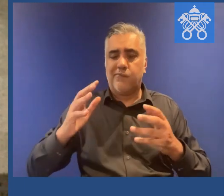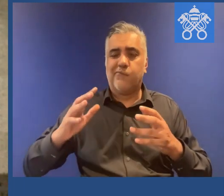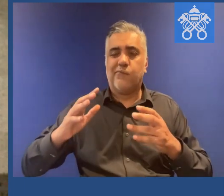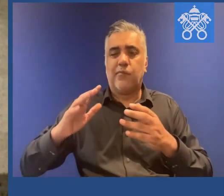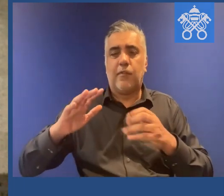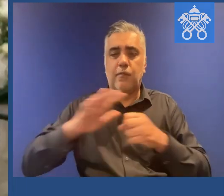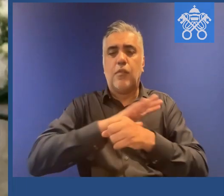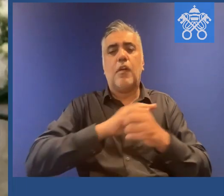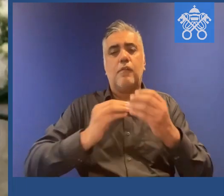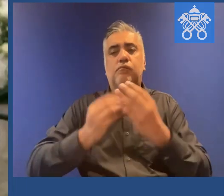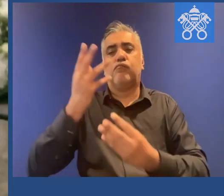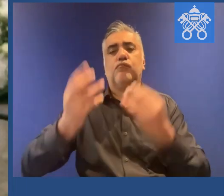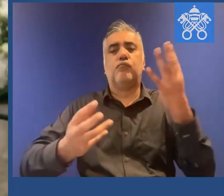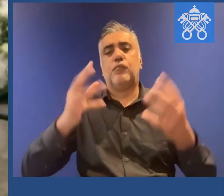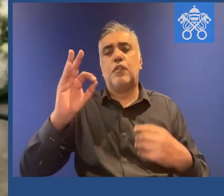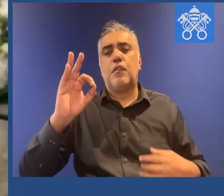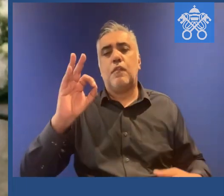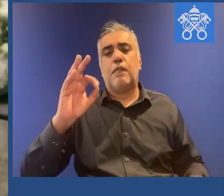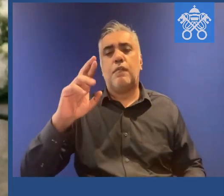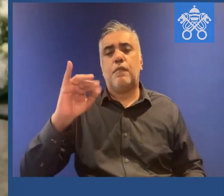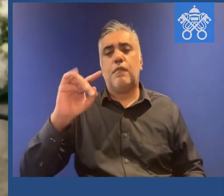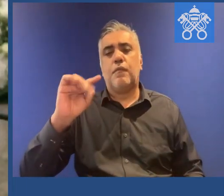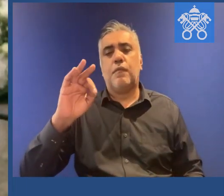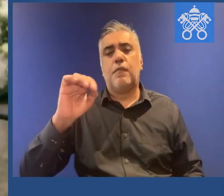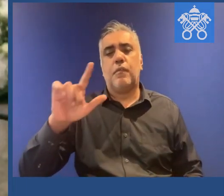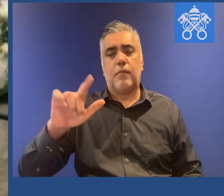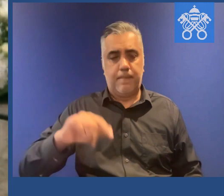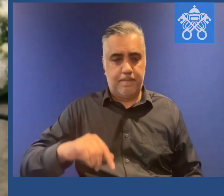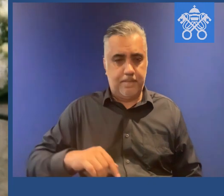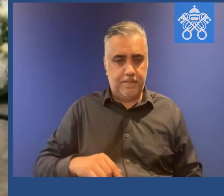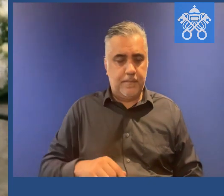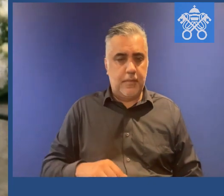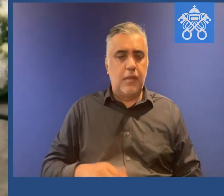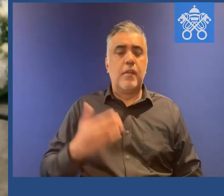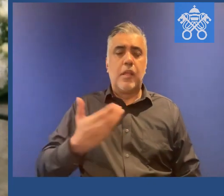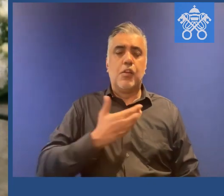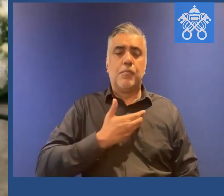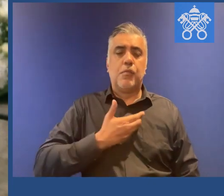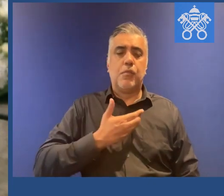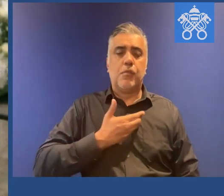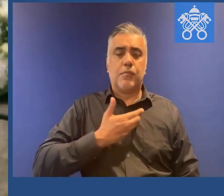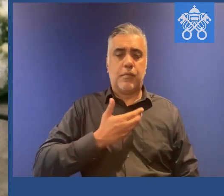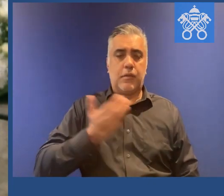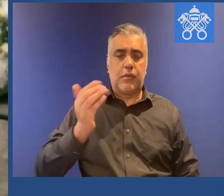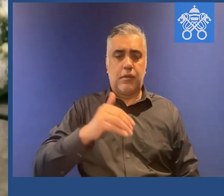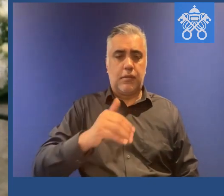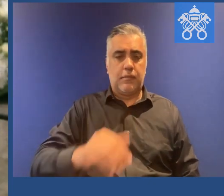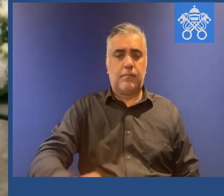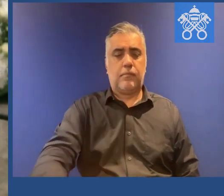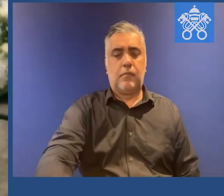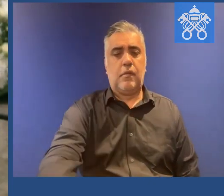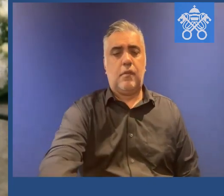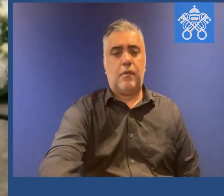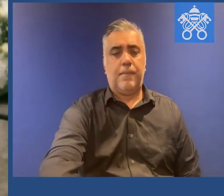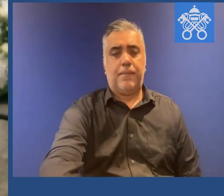Con tali premesse comprendiamo bene che cosa vuol dirci il Vangelo di Giovanni con questa scena. Siamo